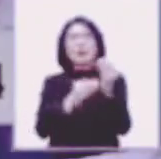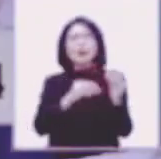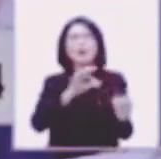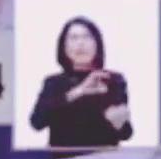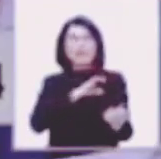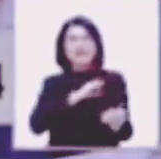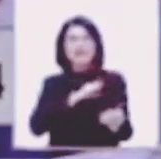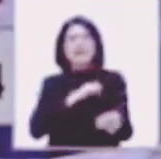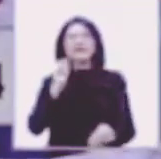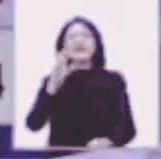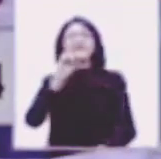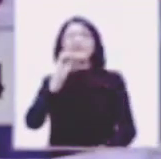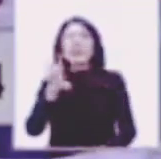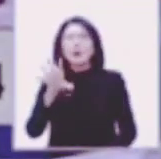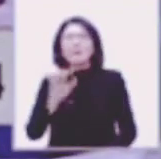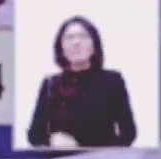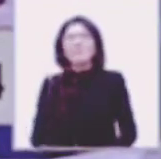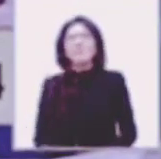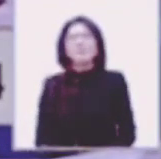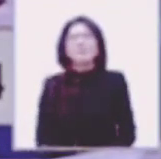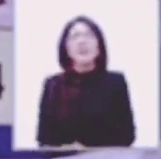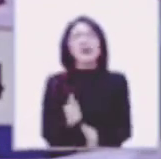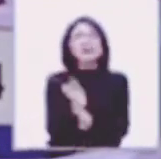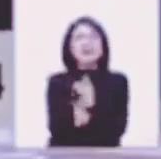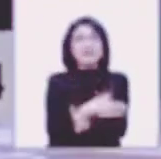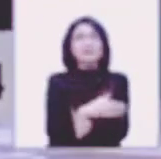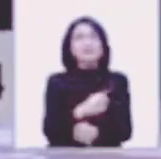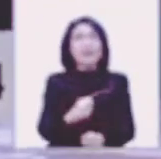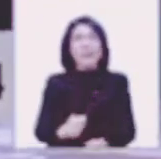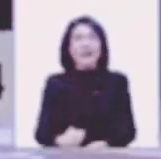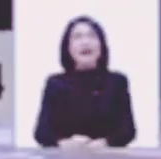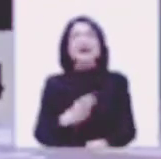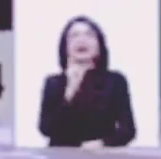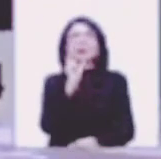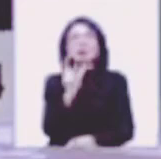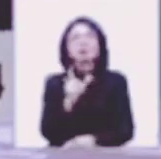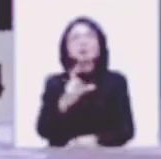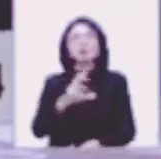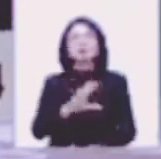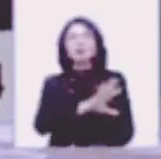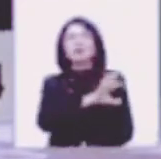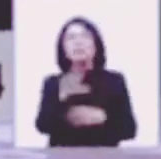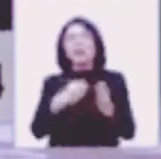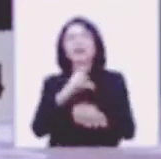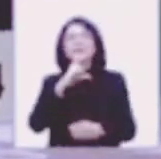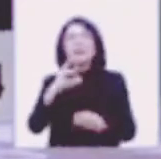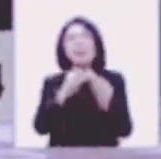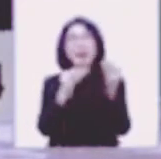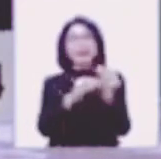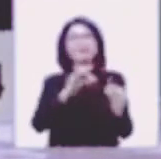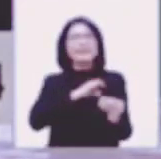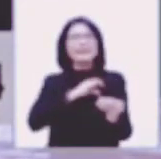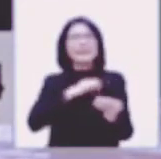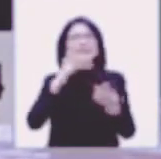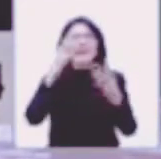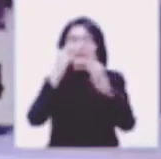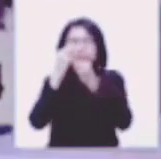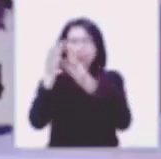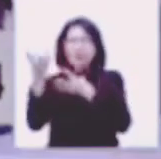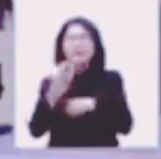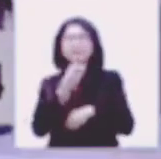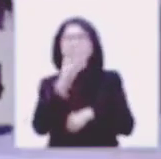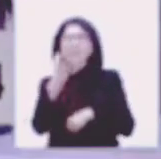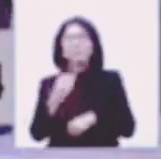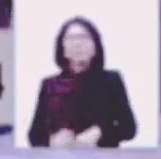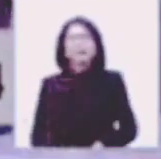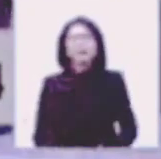Wakil Presiden yang menjawab. Sebelumnya, kepada para calon Wakil Presiden, kami informasikan kembali